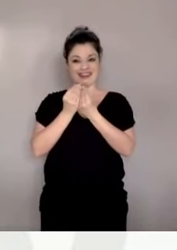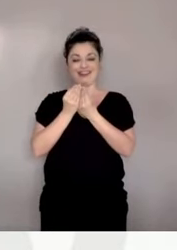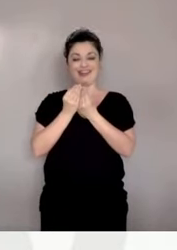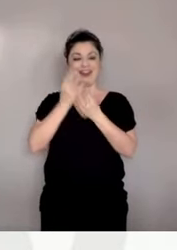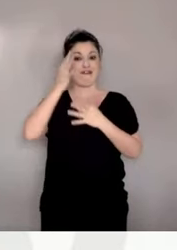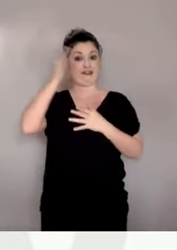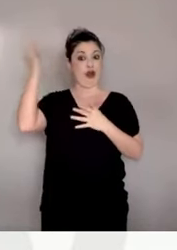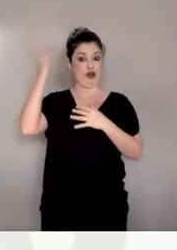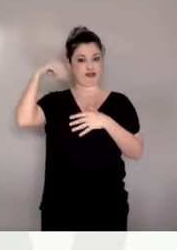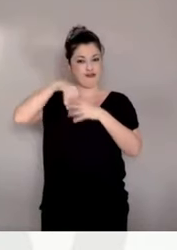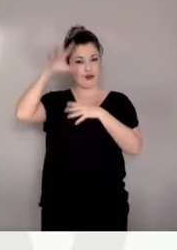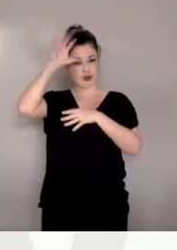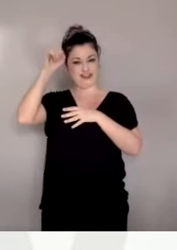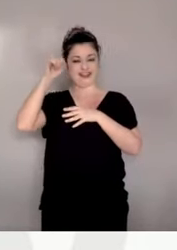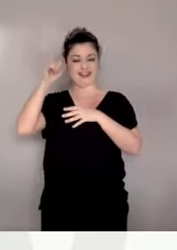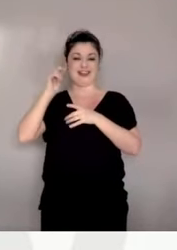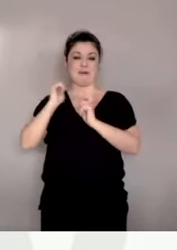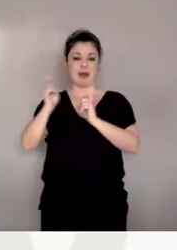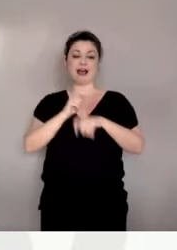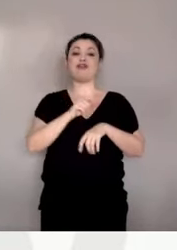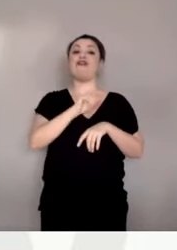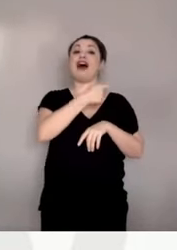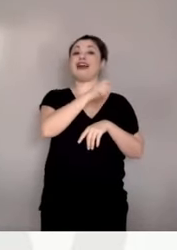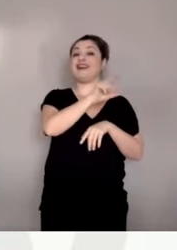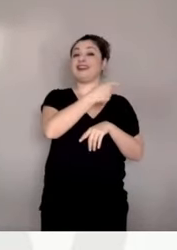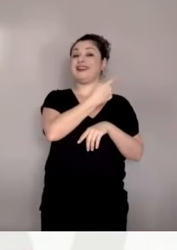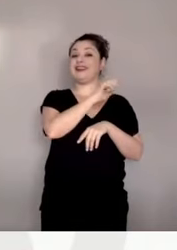di Padova, Marcello Ghilardi e Laura Sanò,